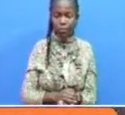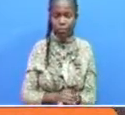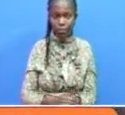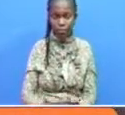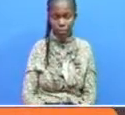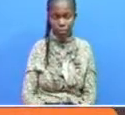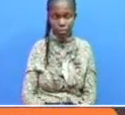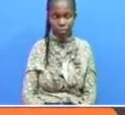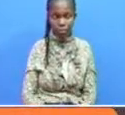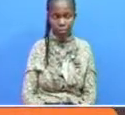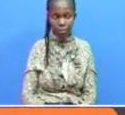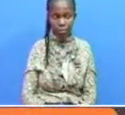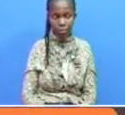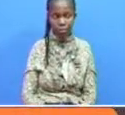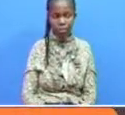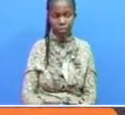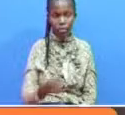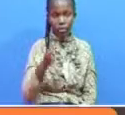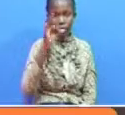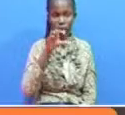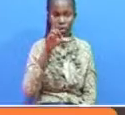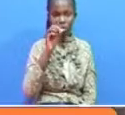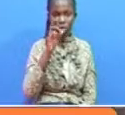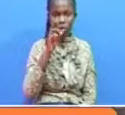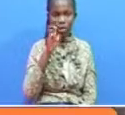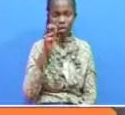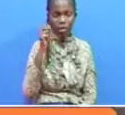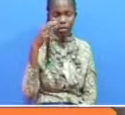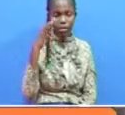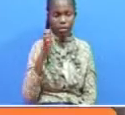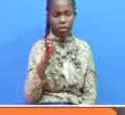Madam Florence Mwati Mwangangi.